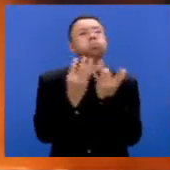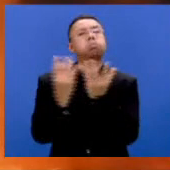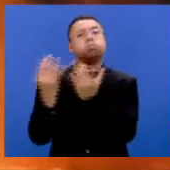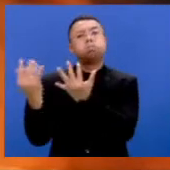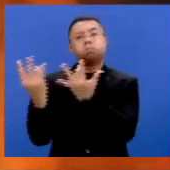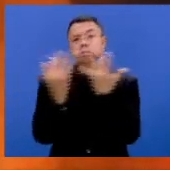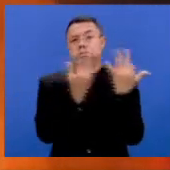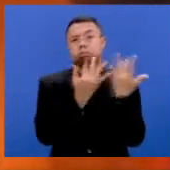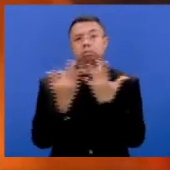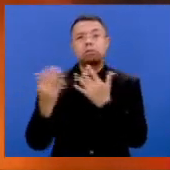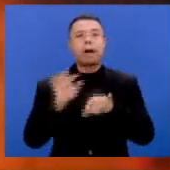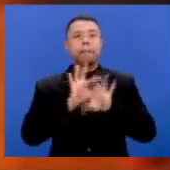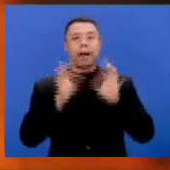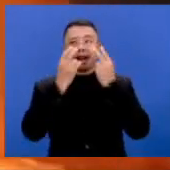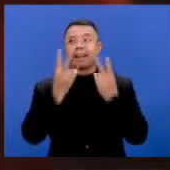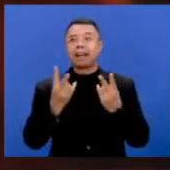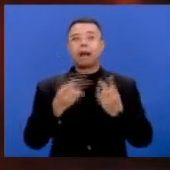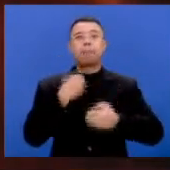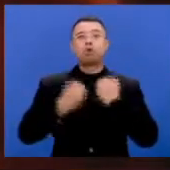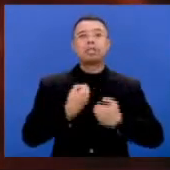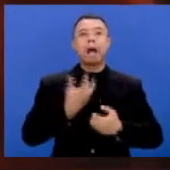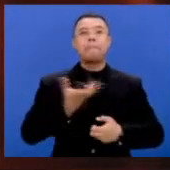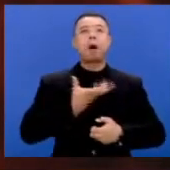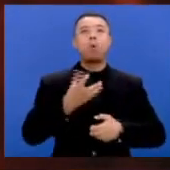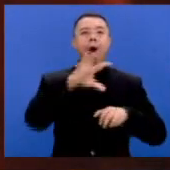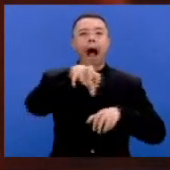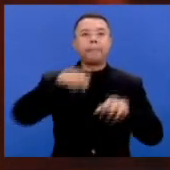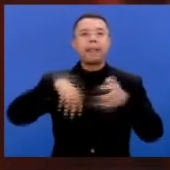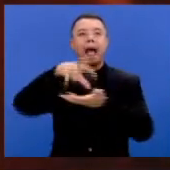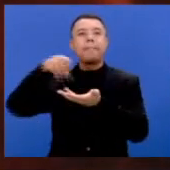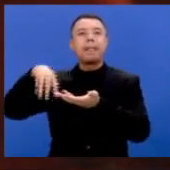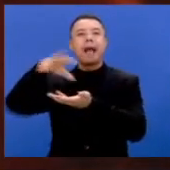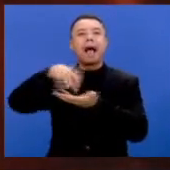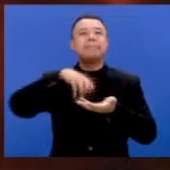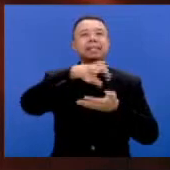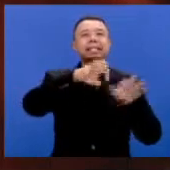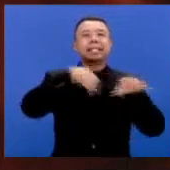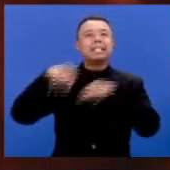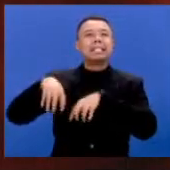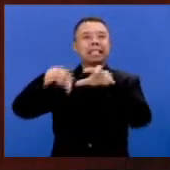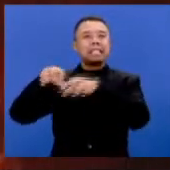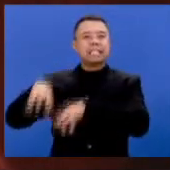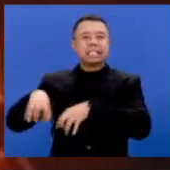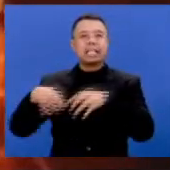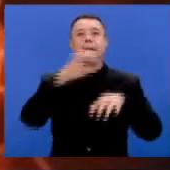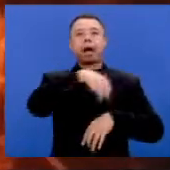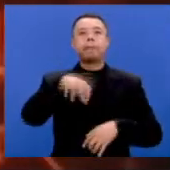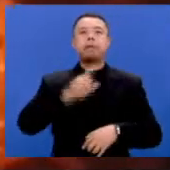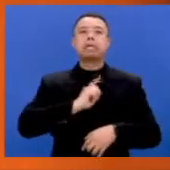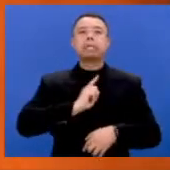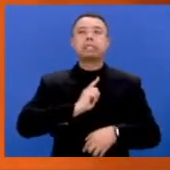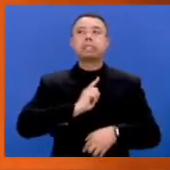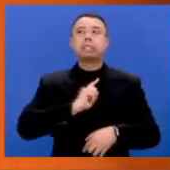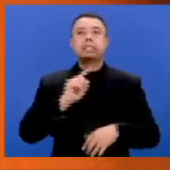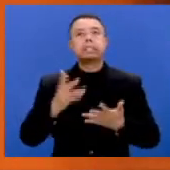melihat kobaran api berupaya untuk menyelamatkan harta benda mereka yang masih bisa diselamatkan. Petugas Sudin Penanggulangan